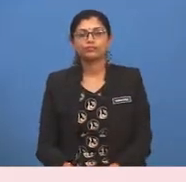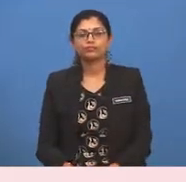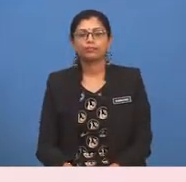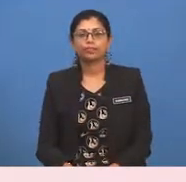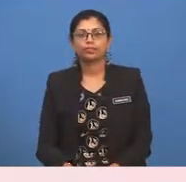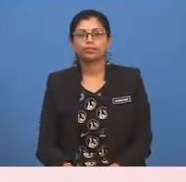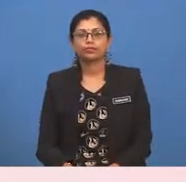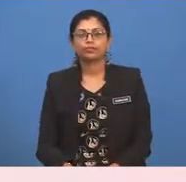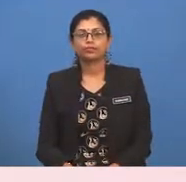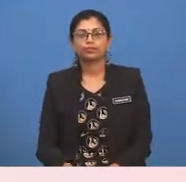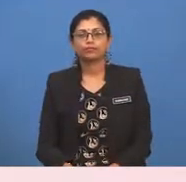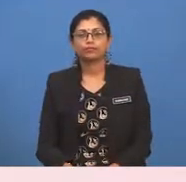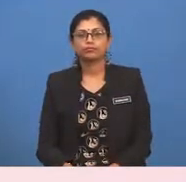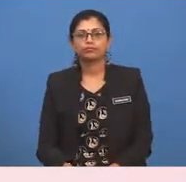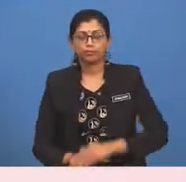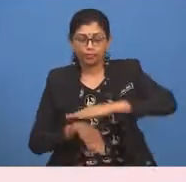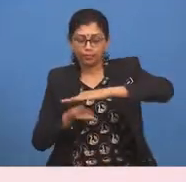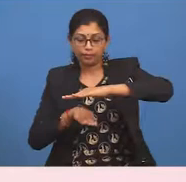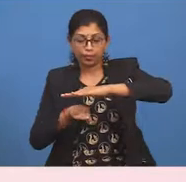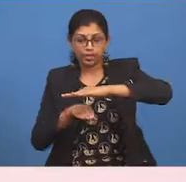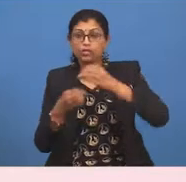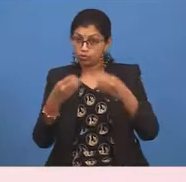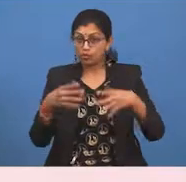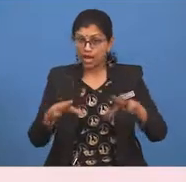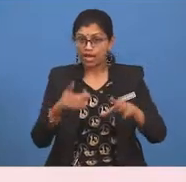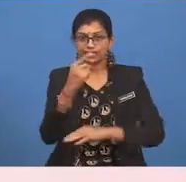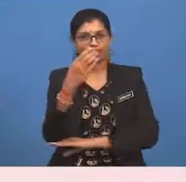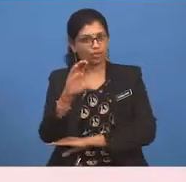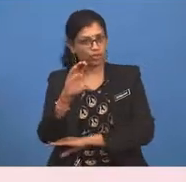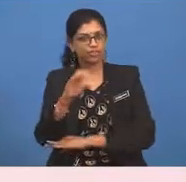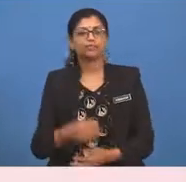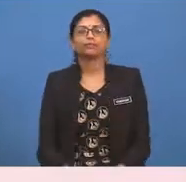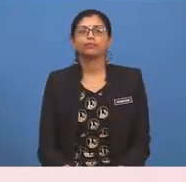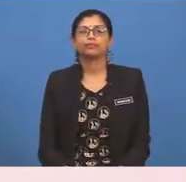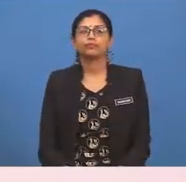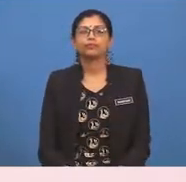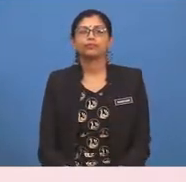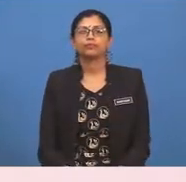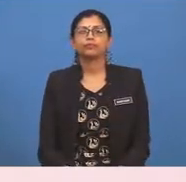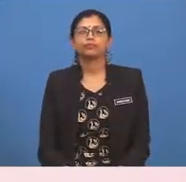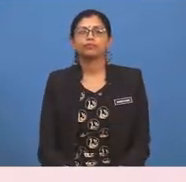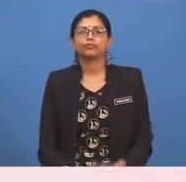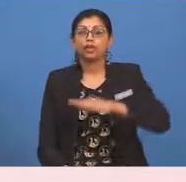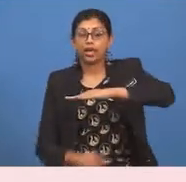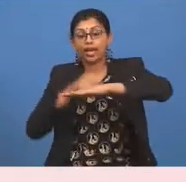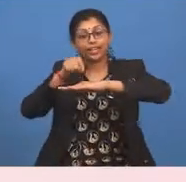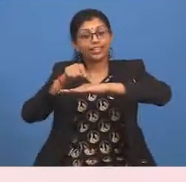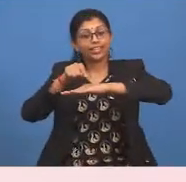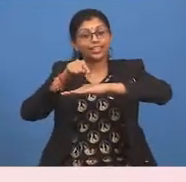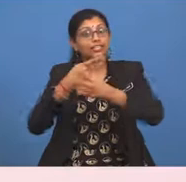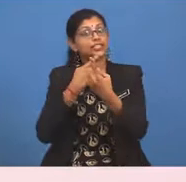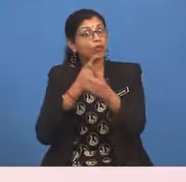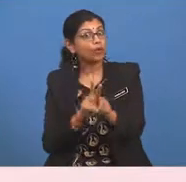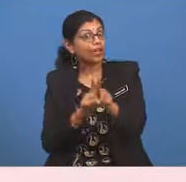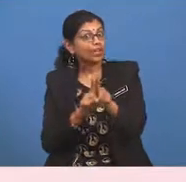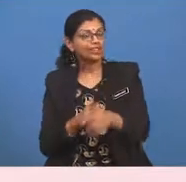Apabila penyebut telah menunjukkan hasil 100, maka pengangkanya boleh